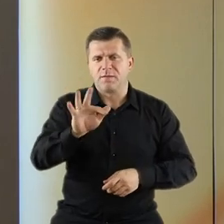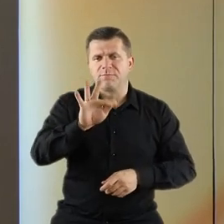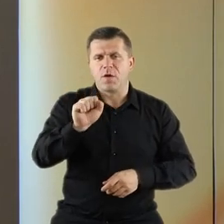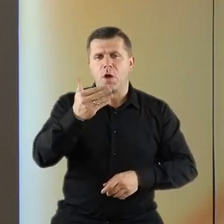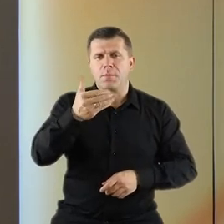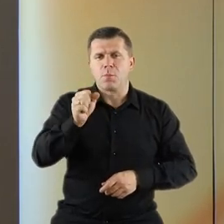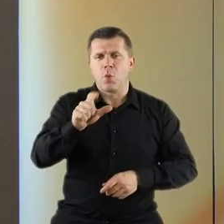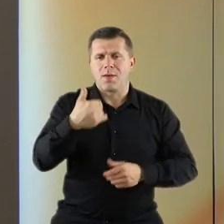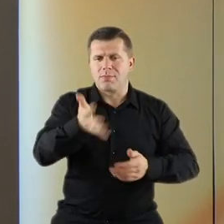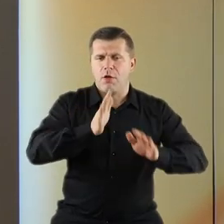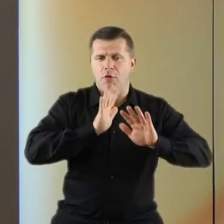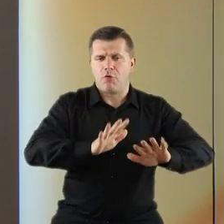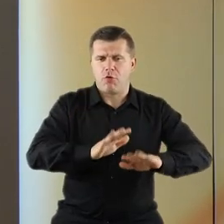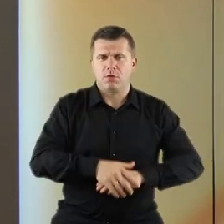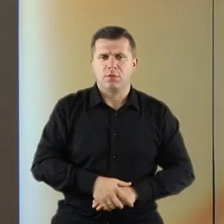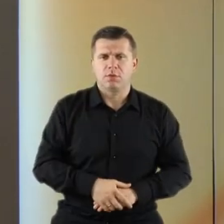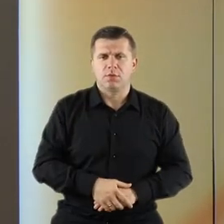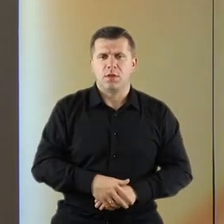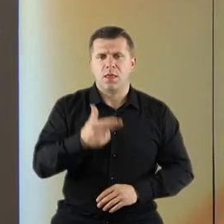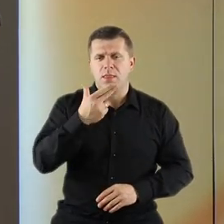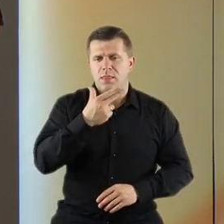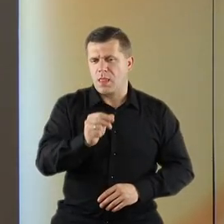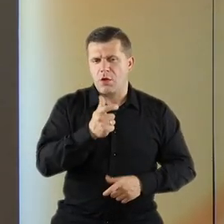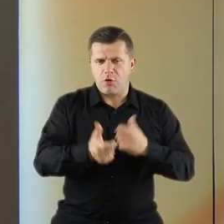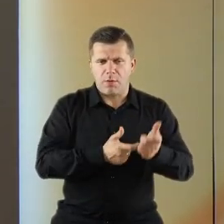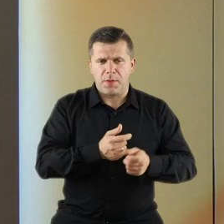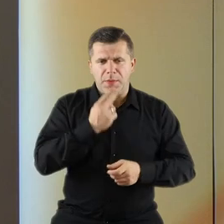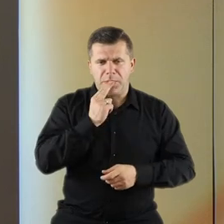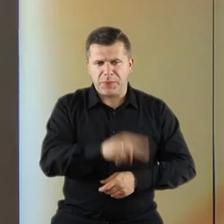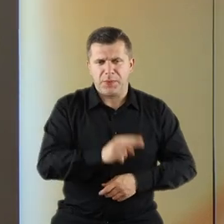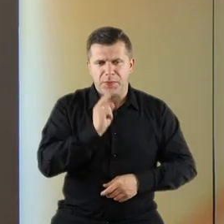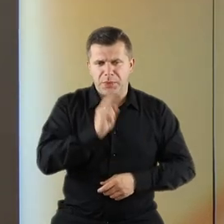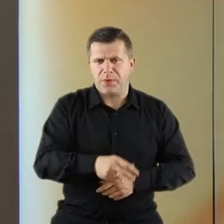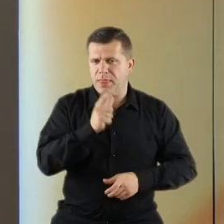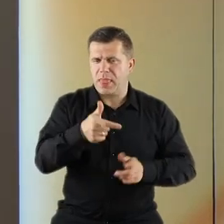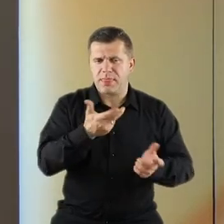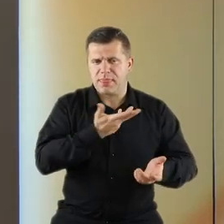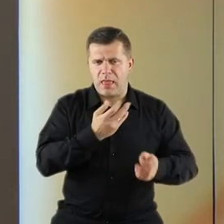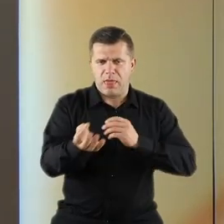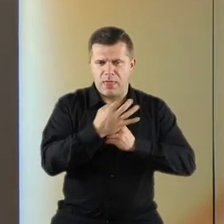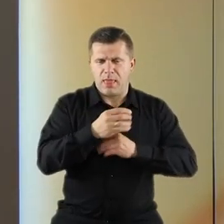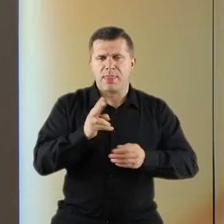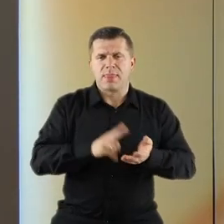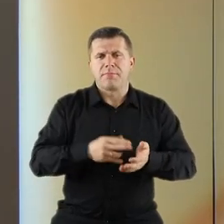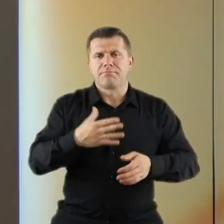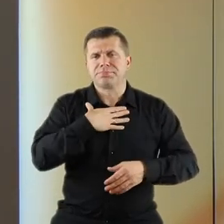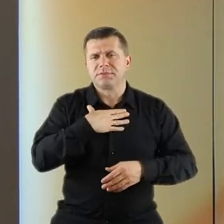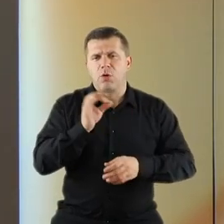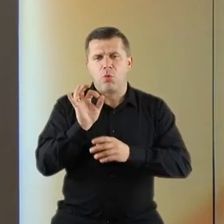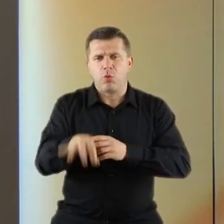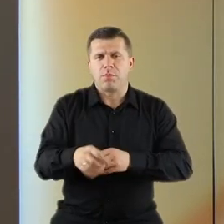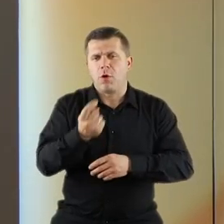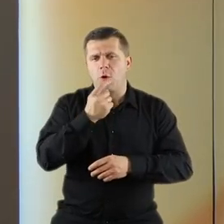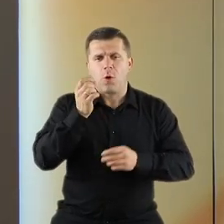chronią od roku nie u rzecz tfu tfu żeby nie urzec na psa urok na psa urok na kocie